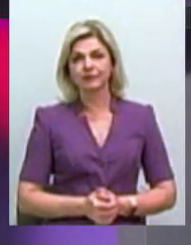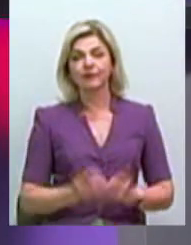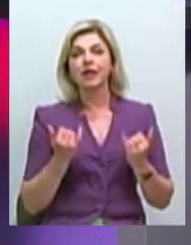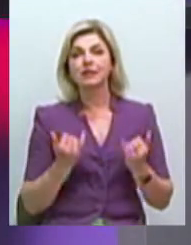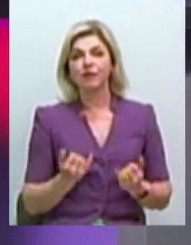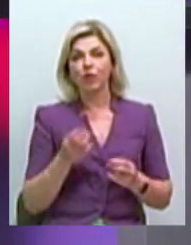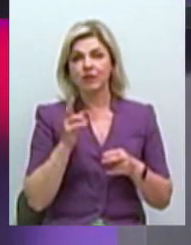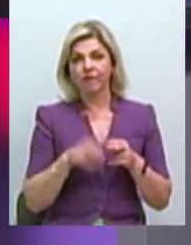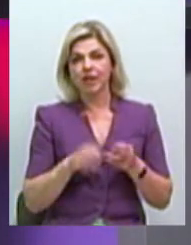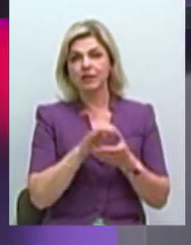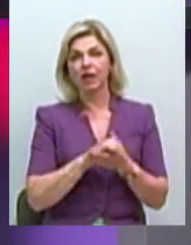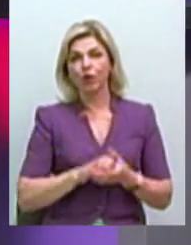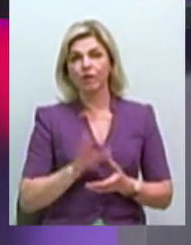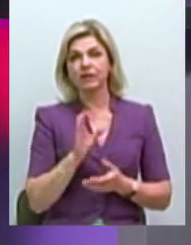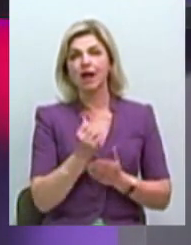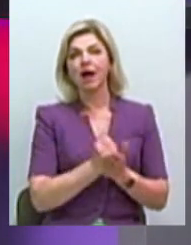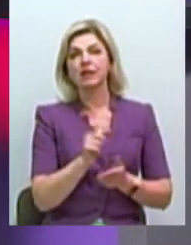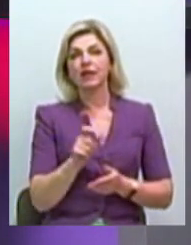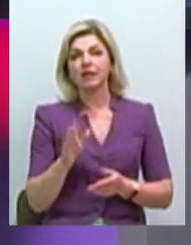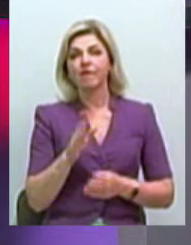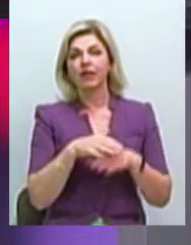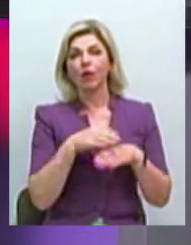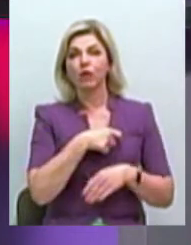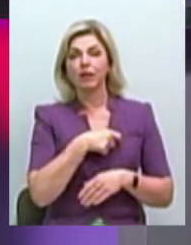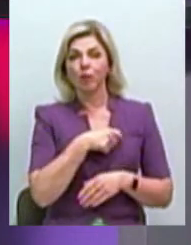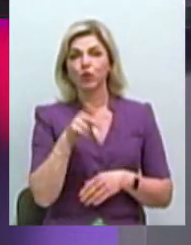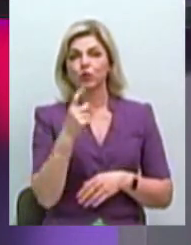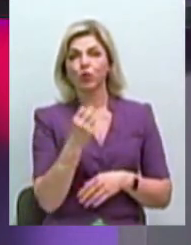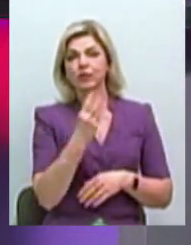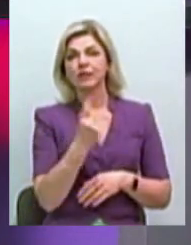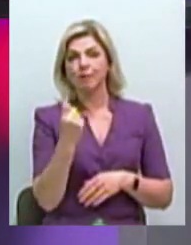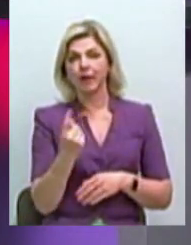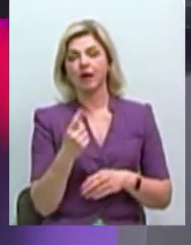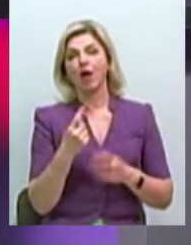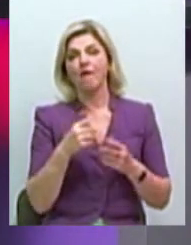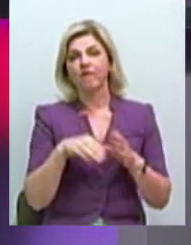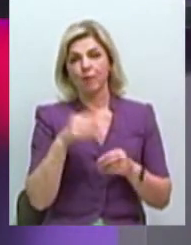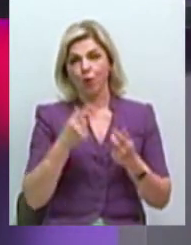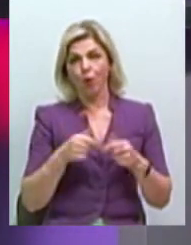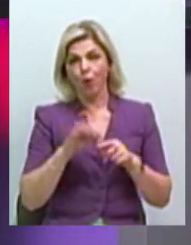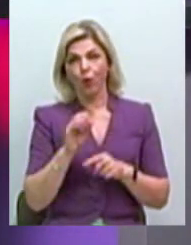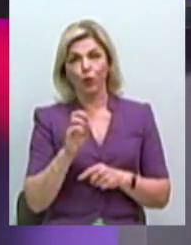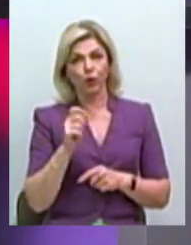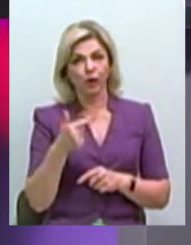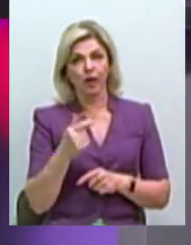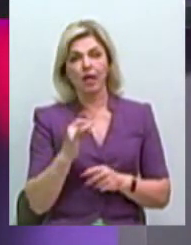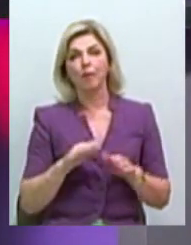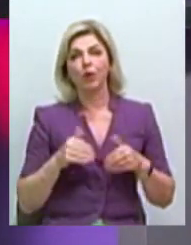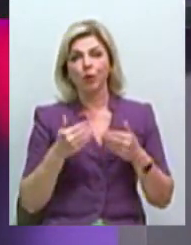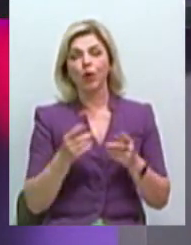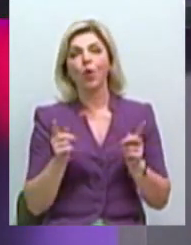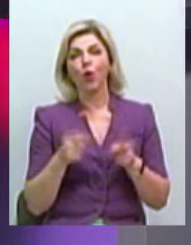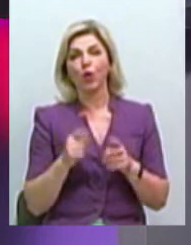Сьогодні ми завершуємо знайомство із кандидатами в народні депутати по 131-му одномандатному виборчому округу. І пропоную